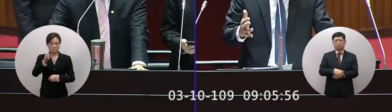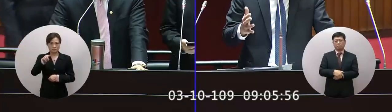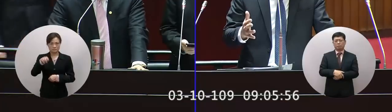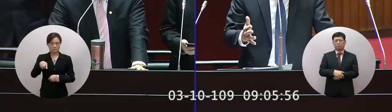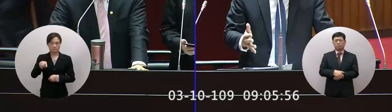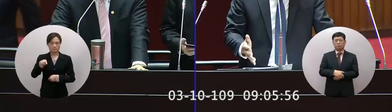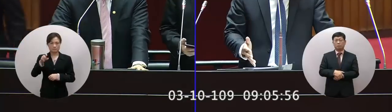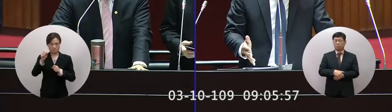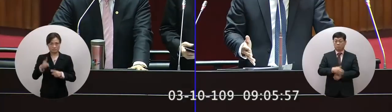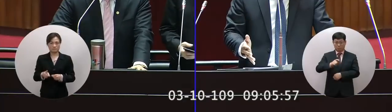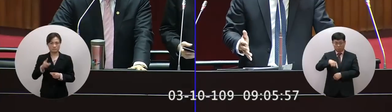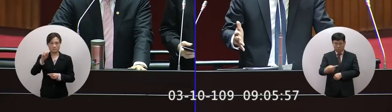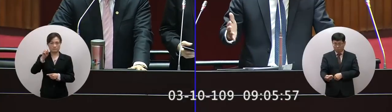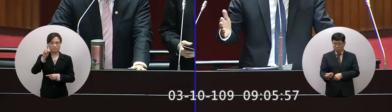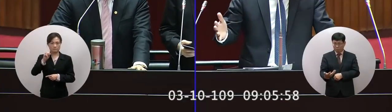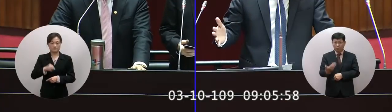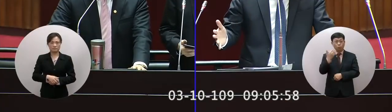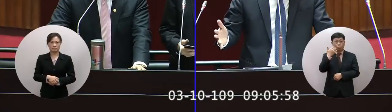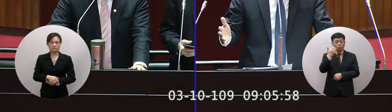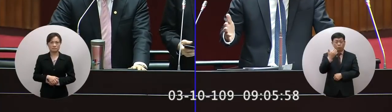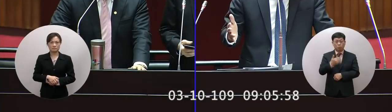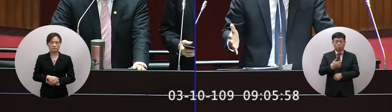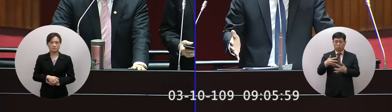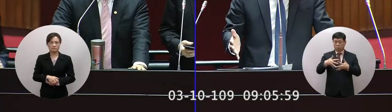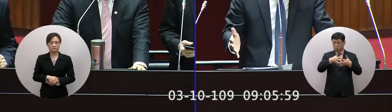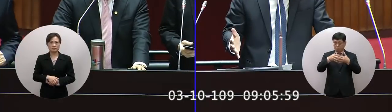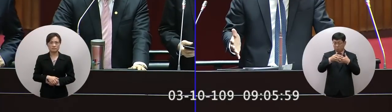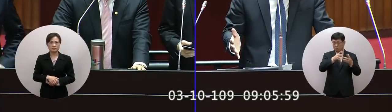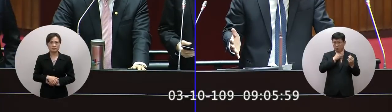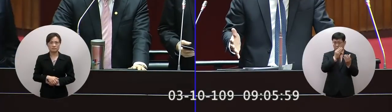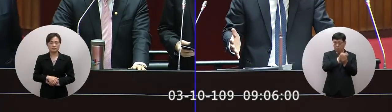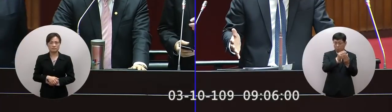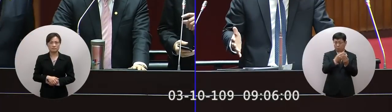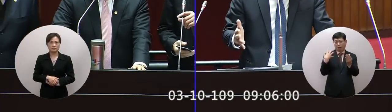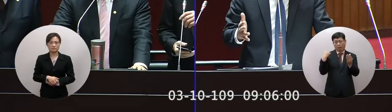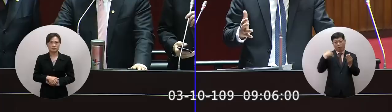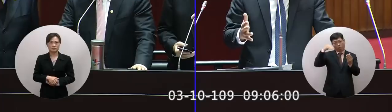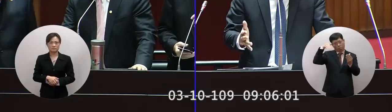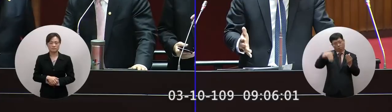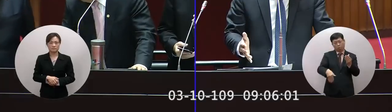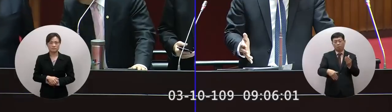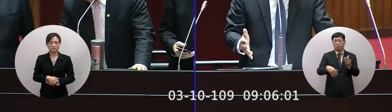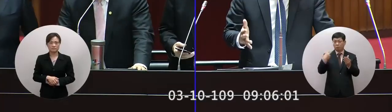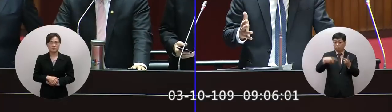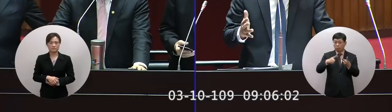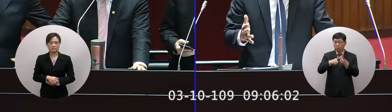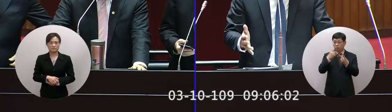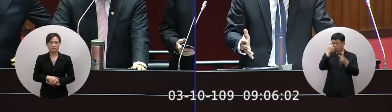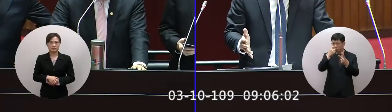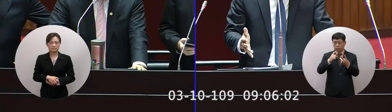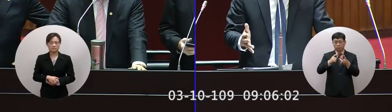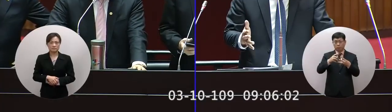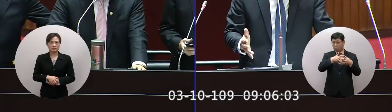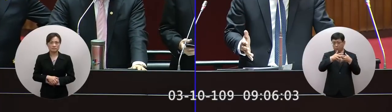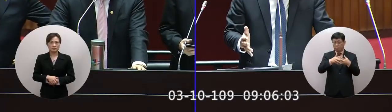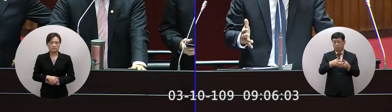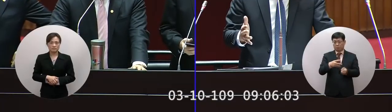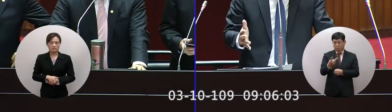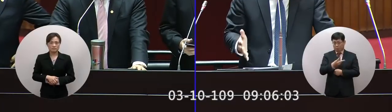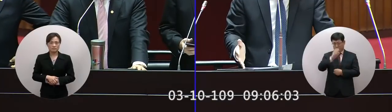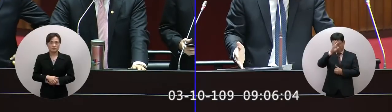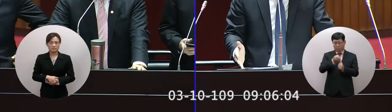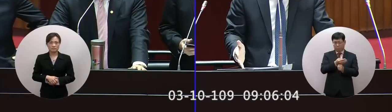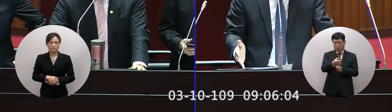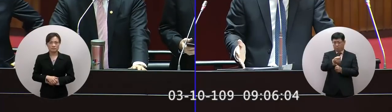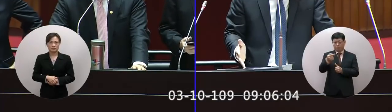对， 跌破11000。 所以再来，如果美国的情势没有改善，加上现在欧洲跟美国他们的疫情